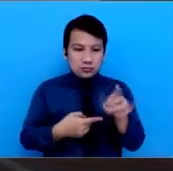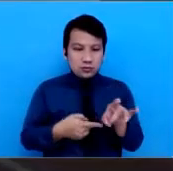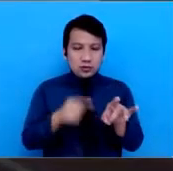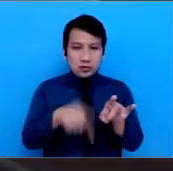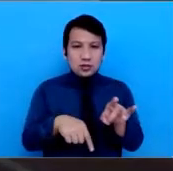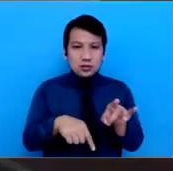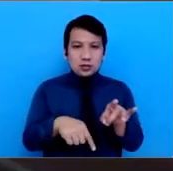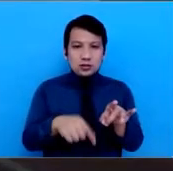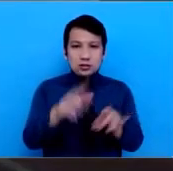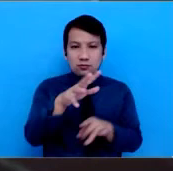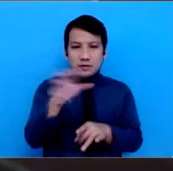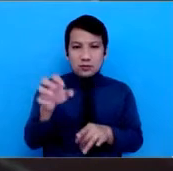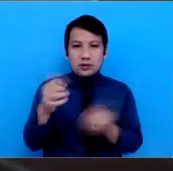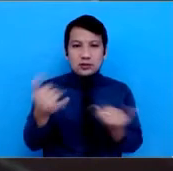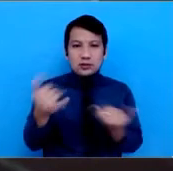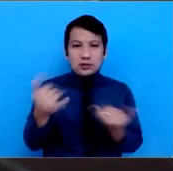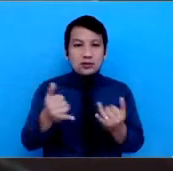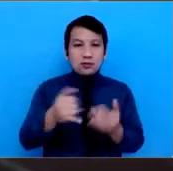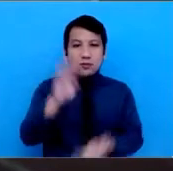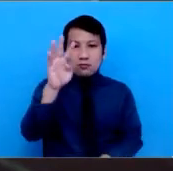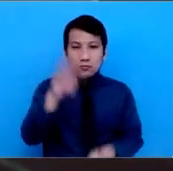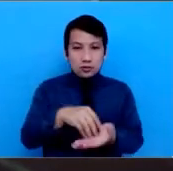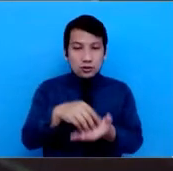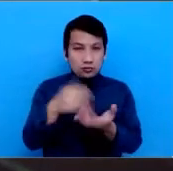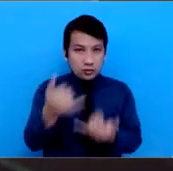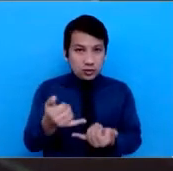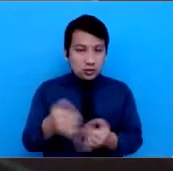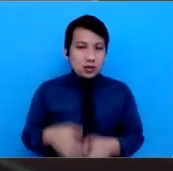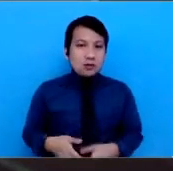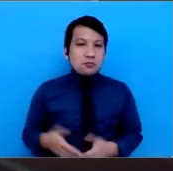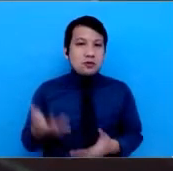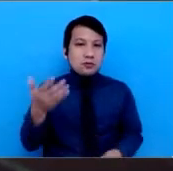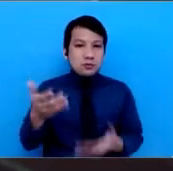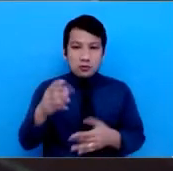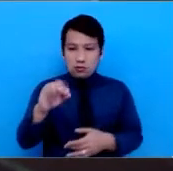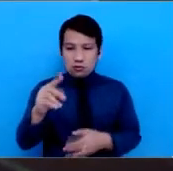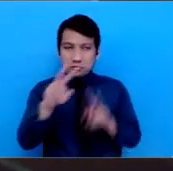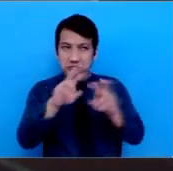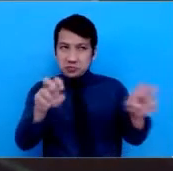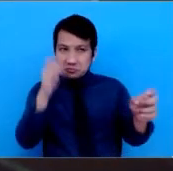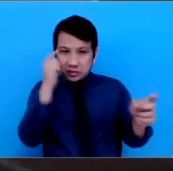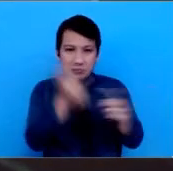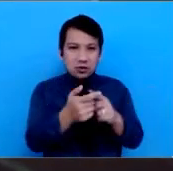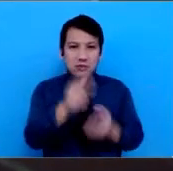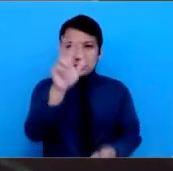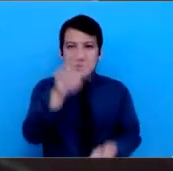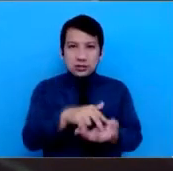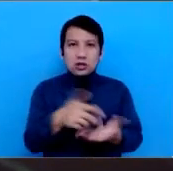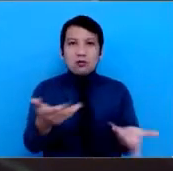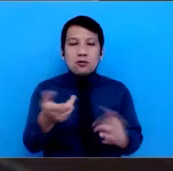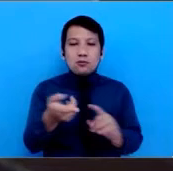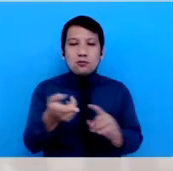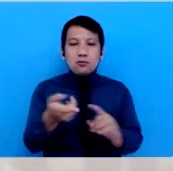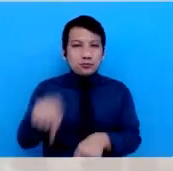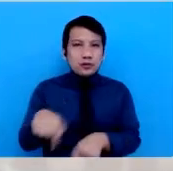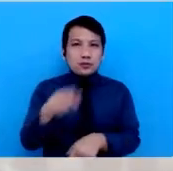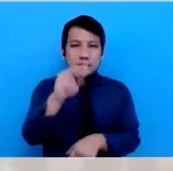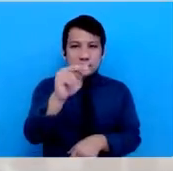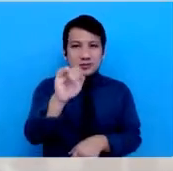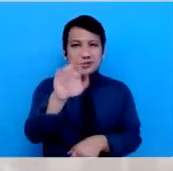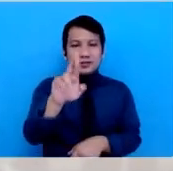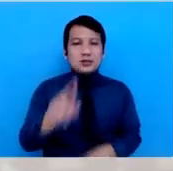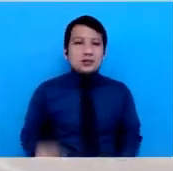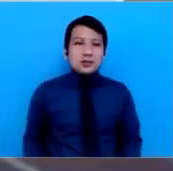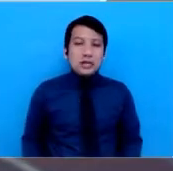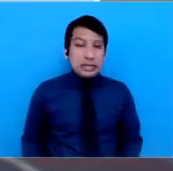500, papalo na sa 5,000 na ngayon. Ayon sa Okta Research, halos 3,000 sa mga yan galing sa Metro Manila. Kaya naman